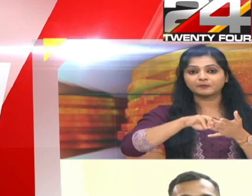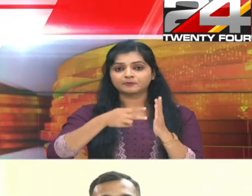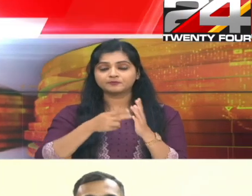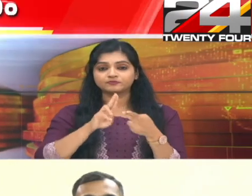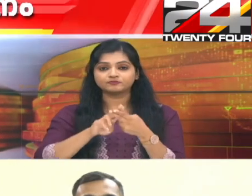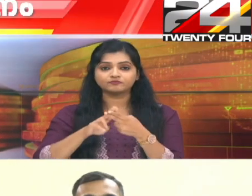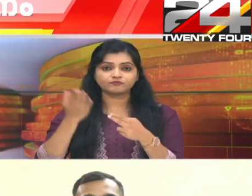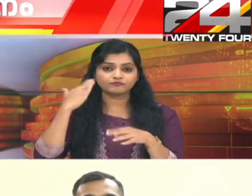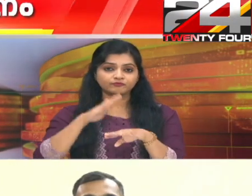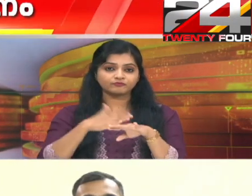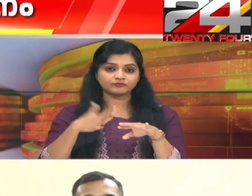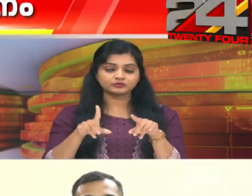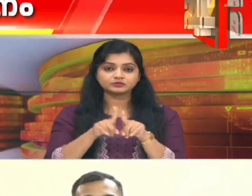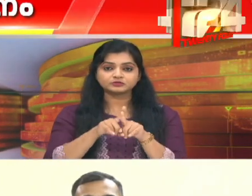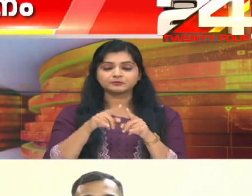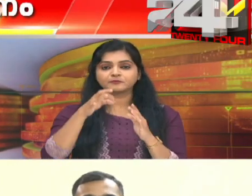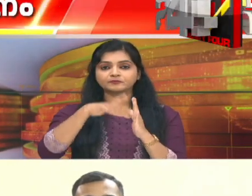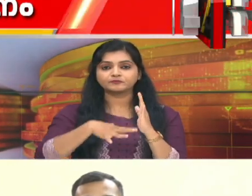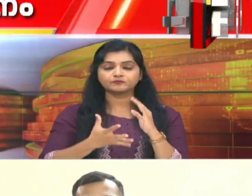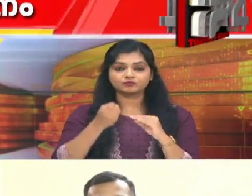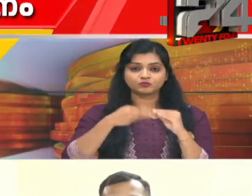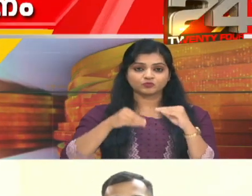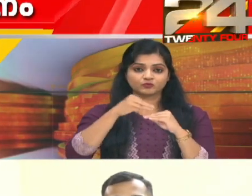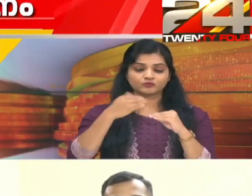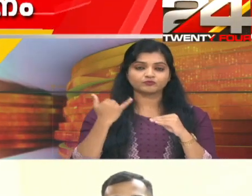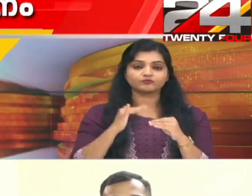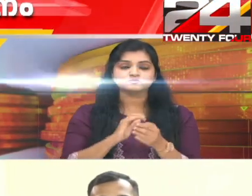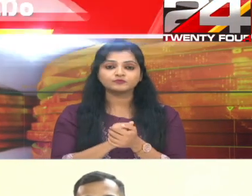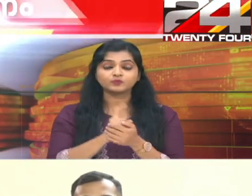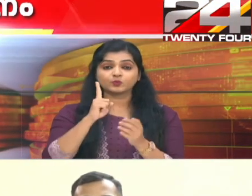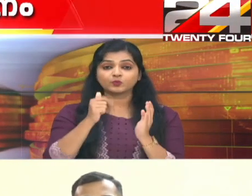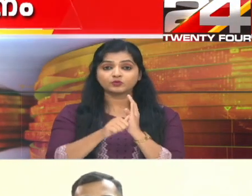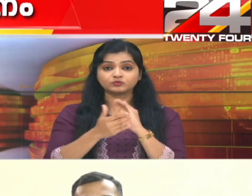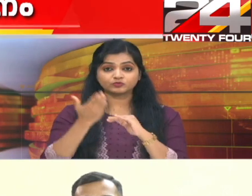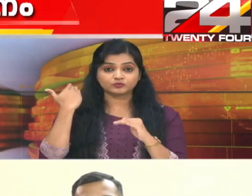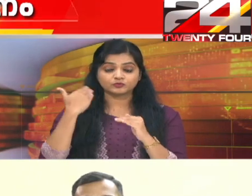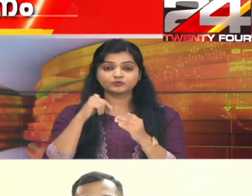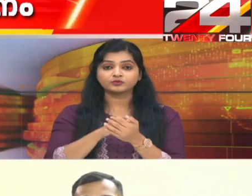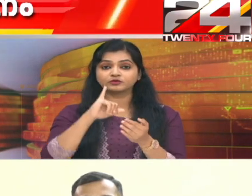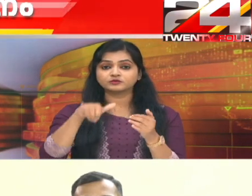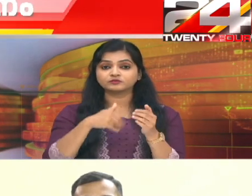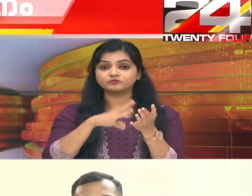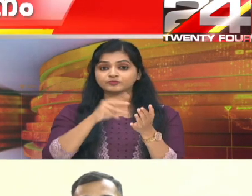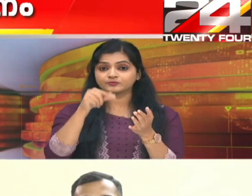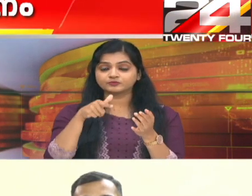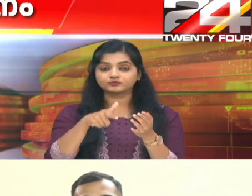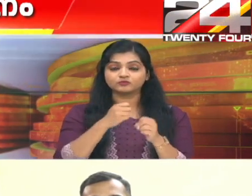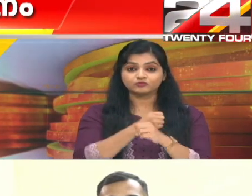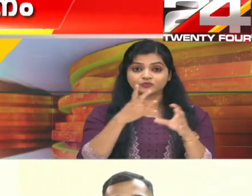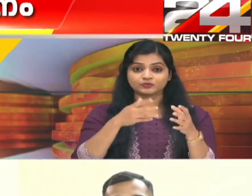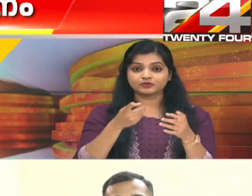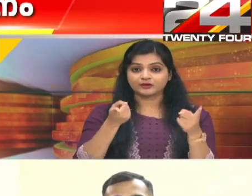മനസ്സിലാക്കാൻ സാധിക്കുന്നത്. എന്തായാലും ഇതുമായി ബന്ധപ്പെട്ട് കൂടുതൽ വിവരങ്ങൾ ഇനിയും പുറത്തു വരേണ്ടതുണ്ട്. 1 മാസം മുൻപ് വരെ ജമേഷ മുബീൻ ഈ സ്ഫോടനം നടന്ന